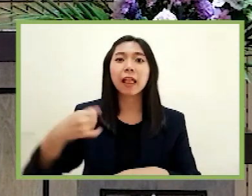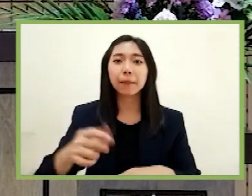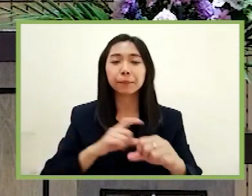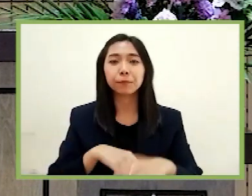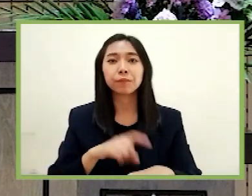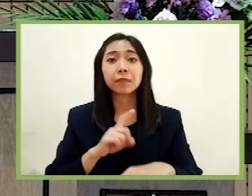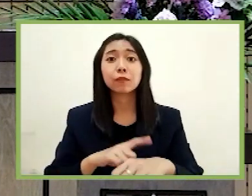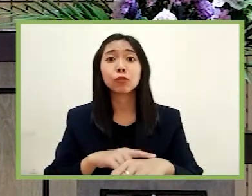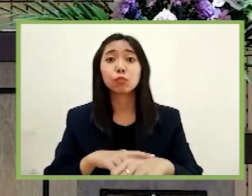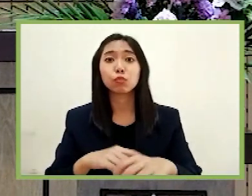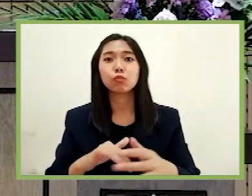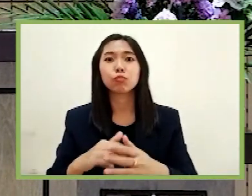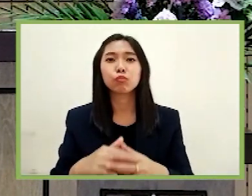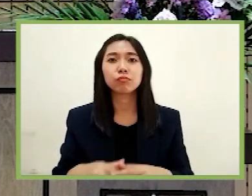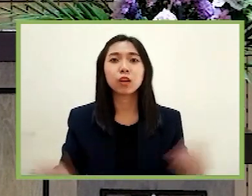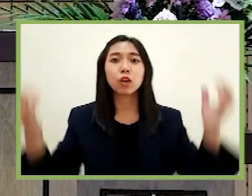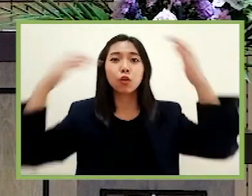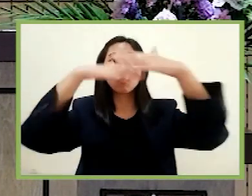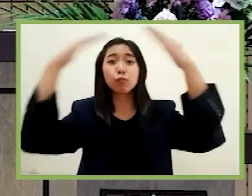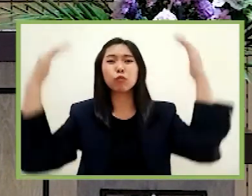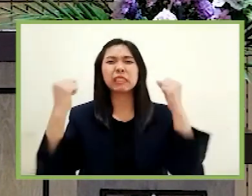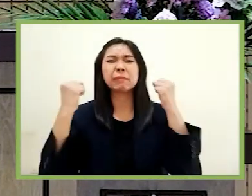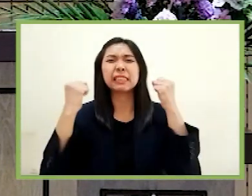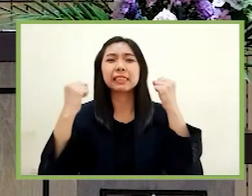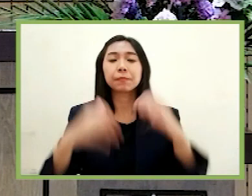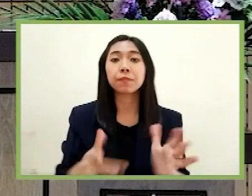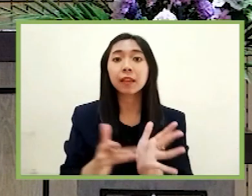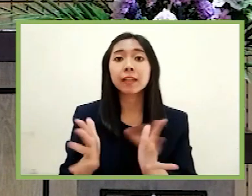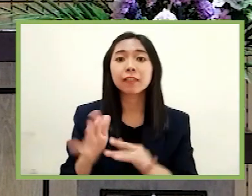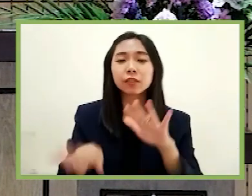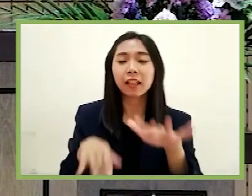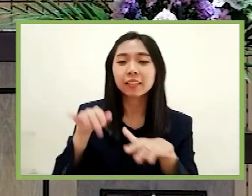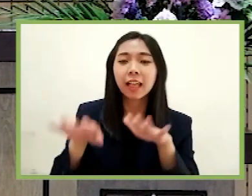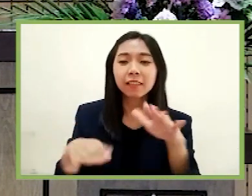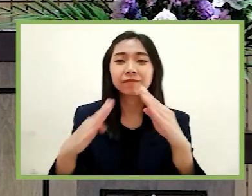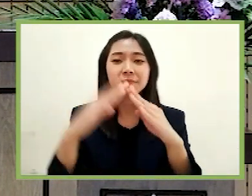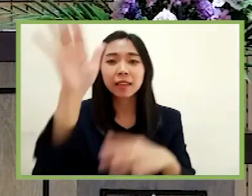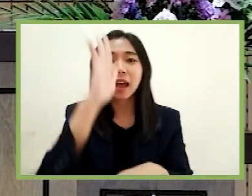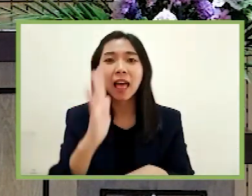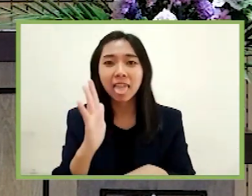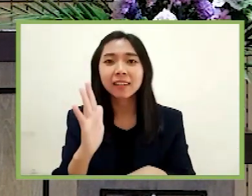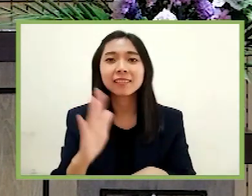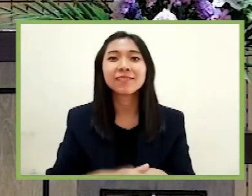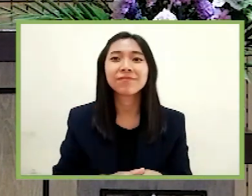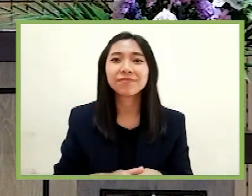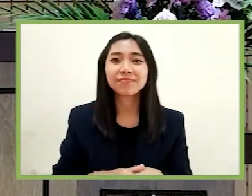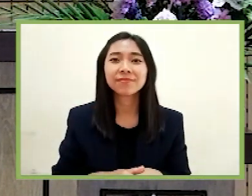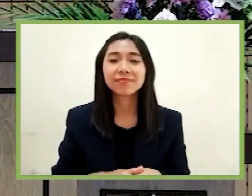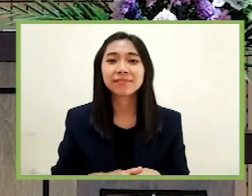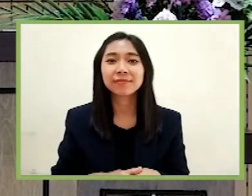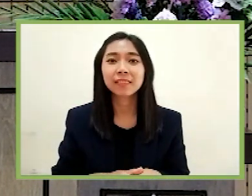itu musim dingin dan Yesus berjalan-jalan di bait Allah di serambi Salomo